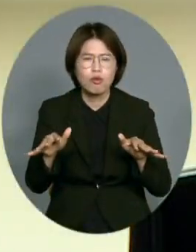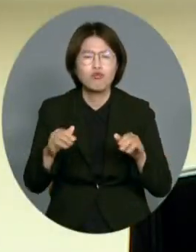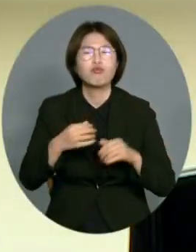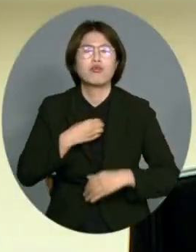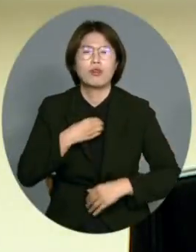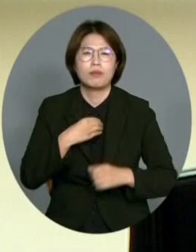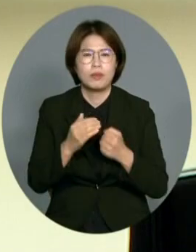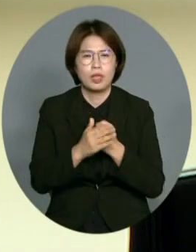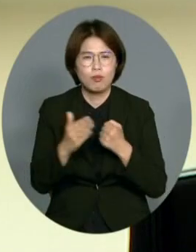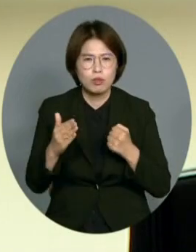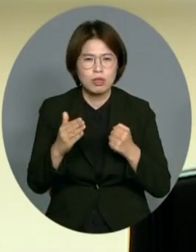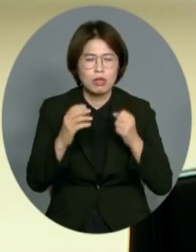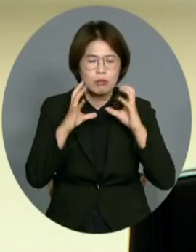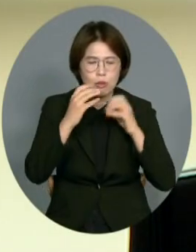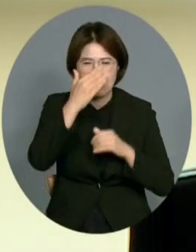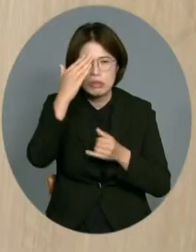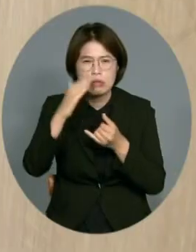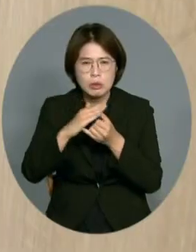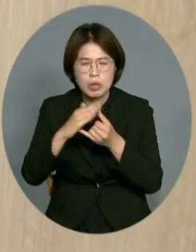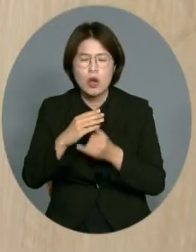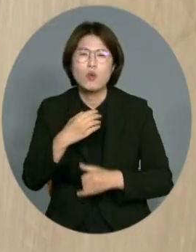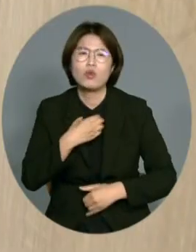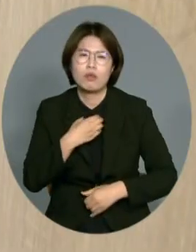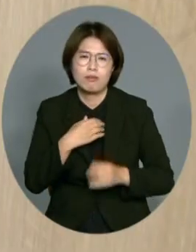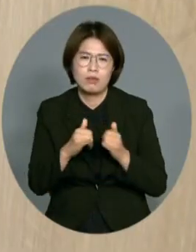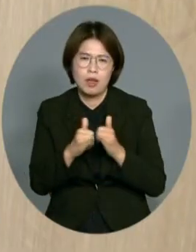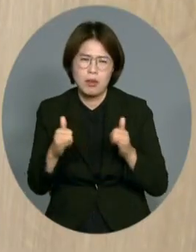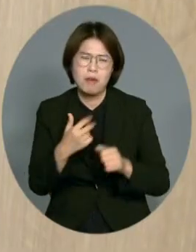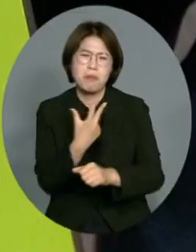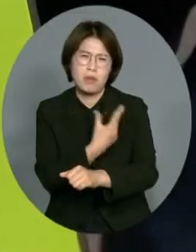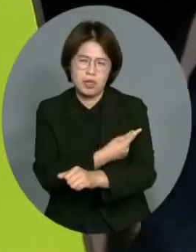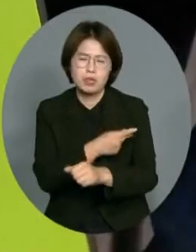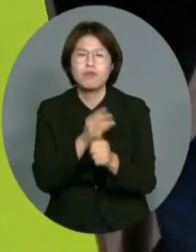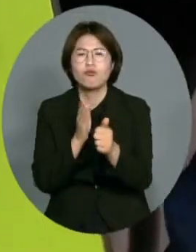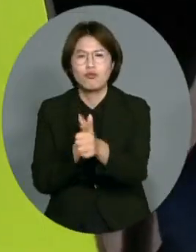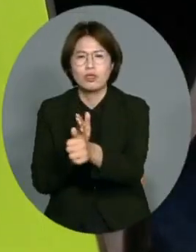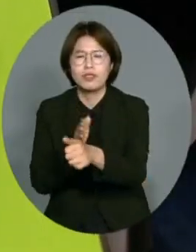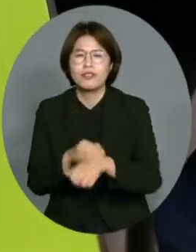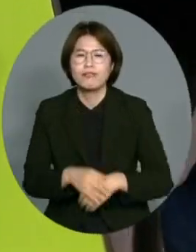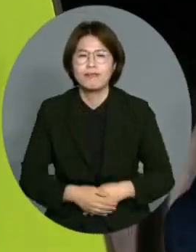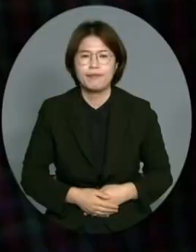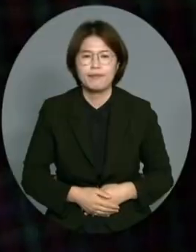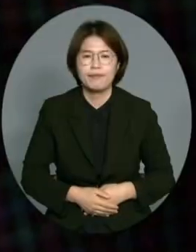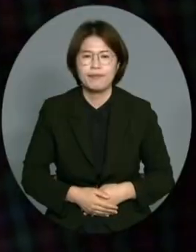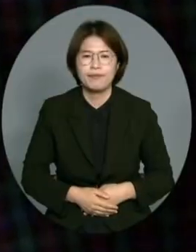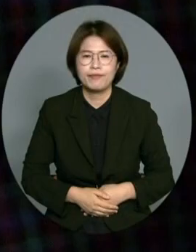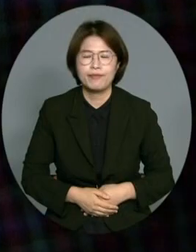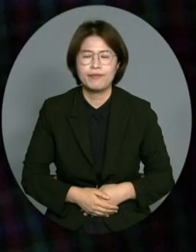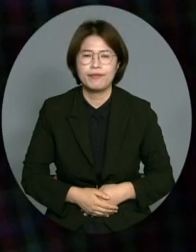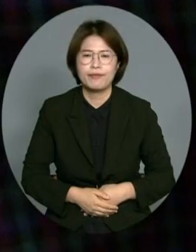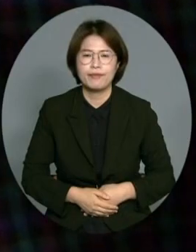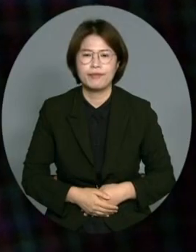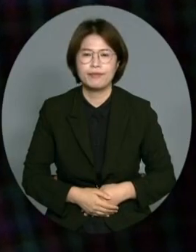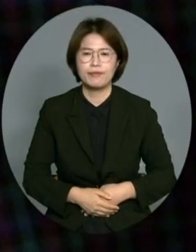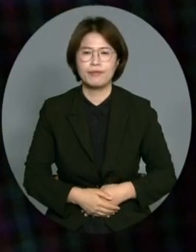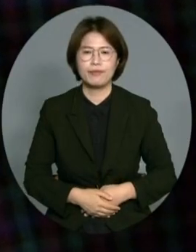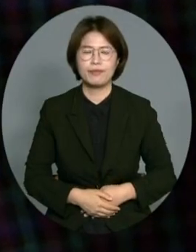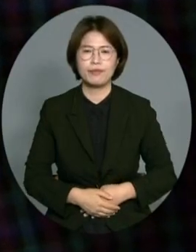만큼 소아청소년 고위험군도 백신을 맞아달라고 당부했습니다. MBC 뉴스 김건엽입니다.